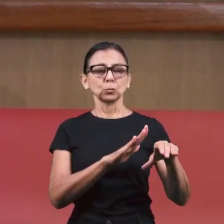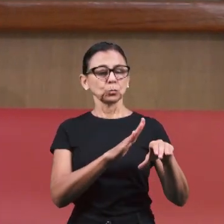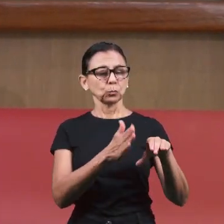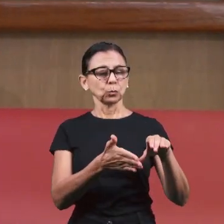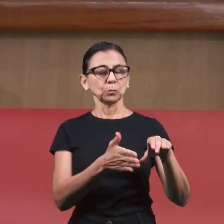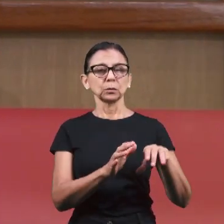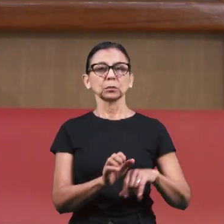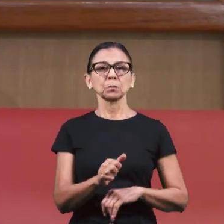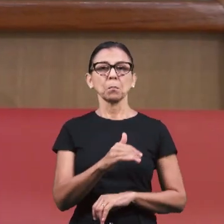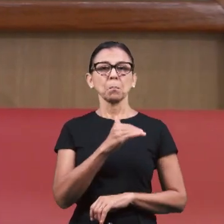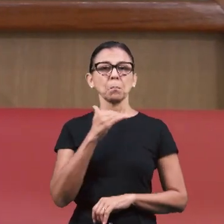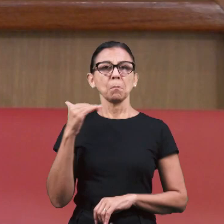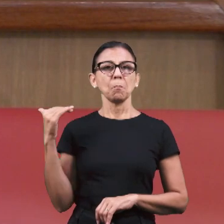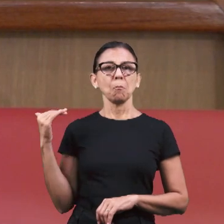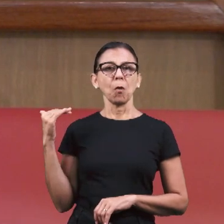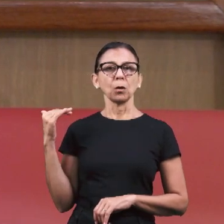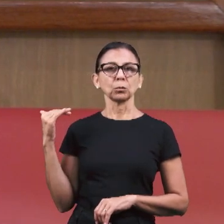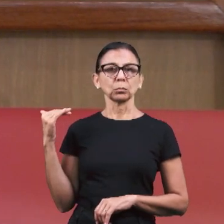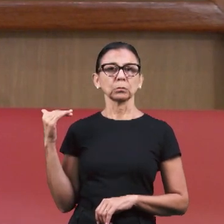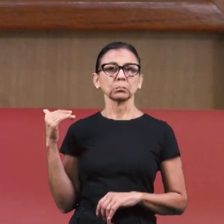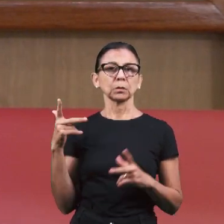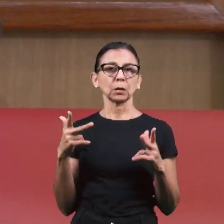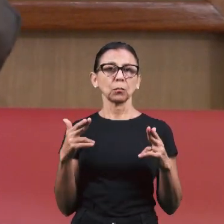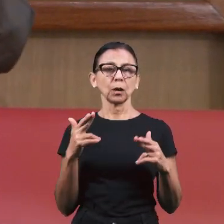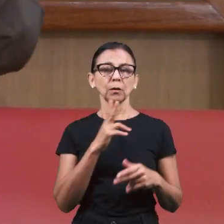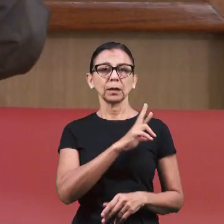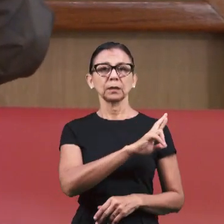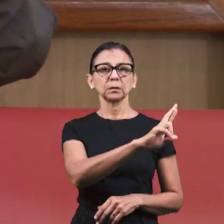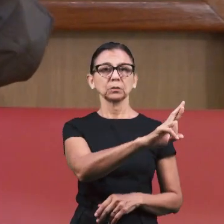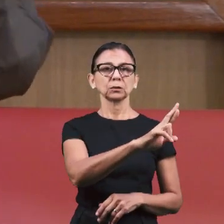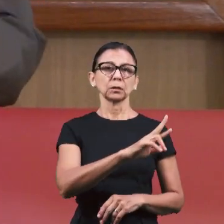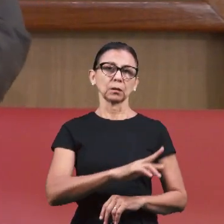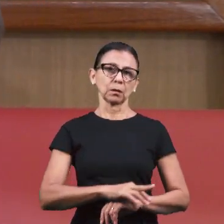aux sépulcres, la religion, elle prend soin des morts.